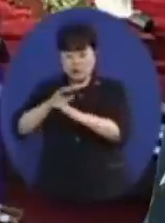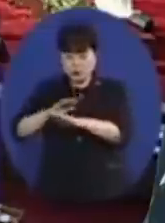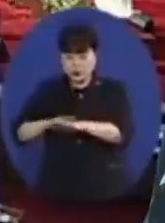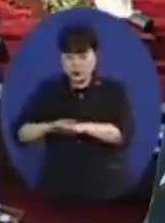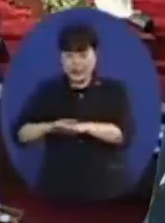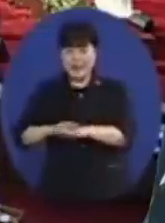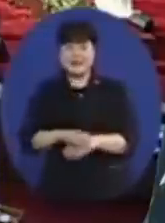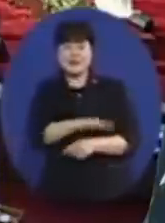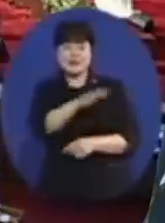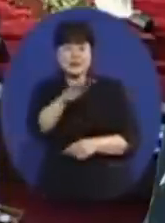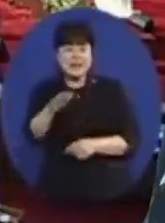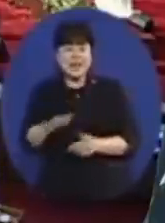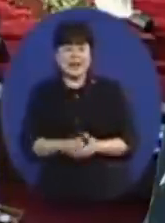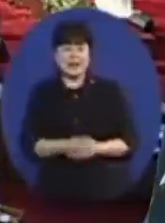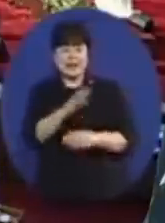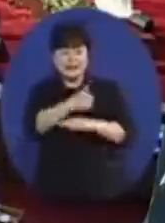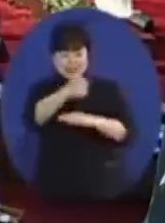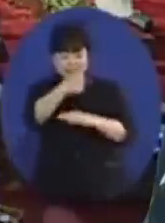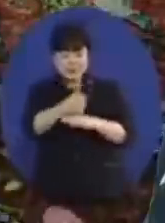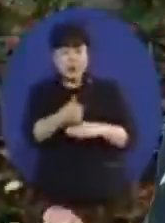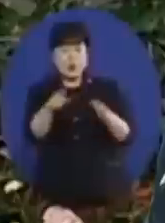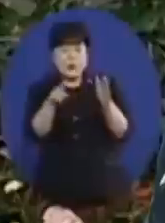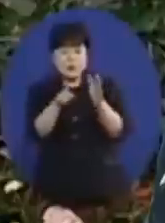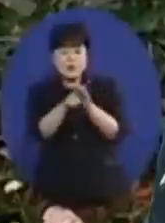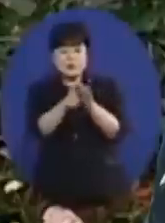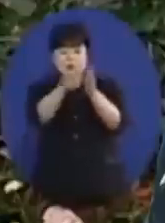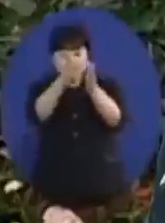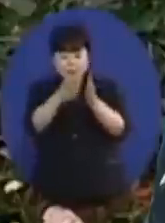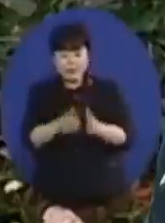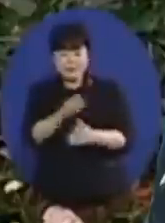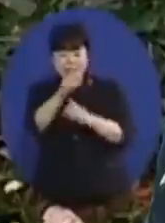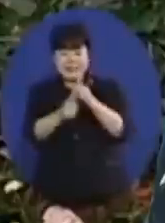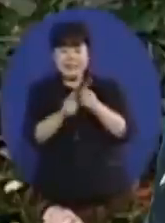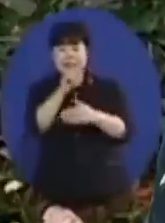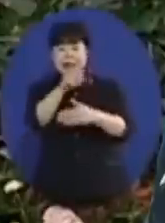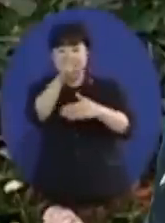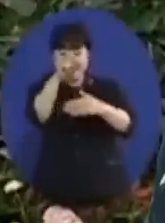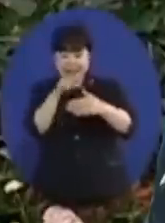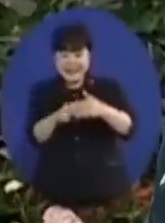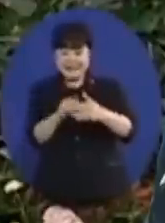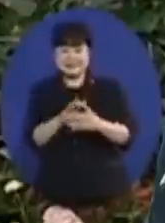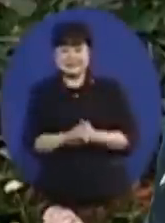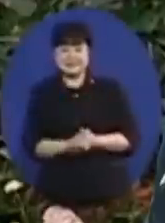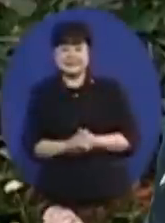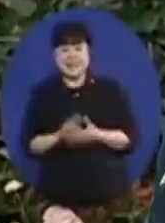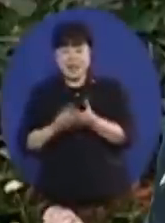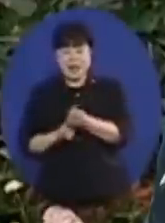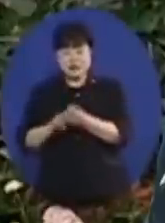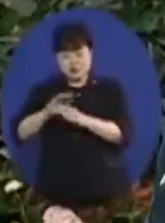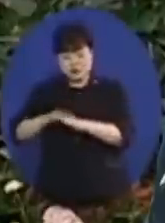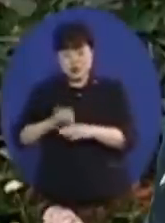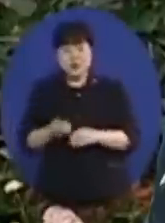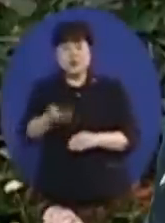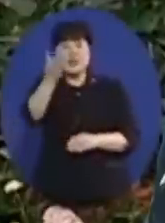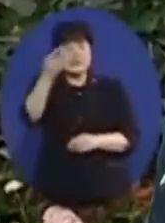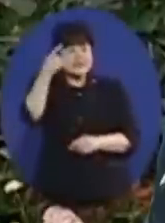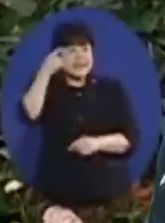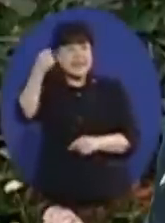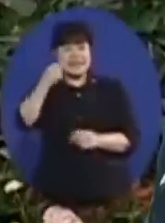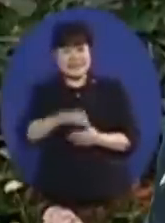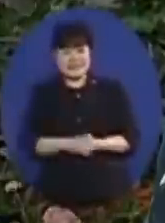우리가 그리스도 믿음으로 말미암아 하나님 안에 감추었으므로 위에 것을